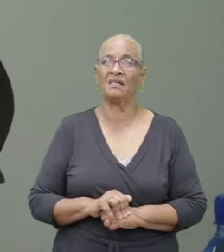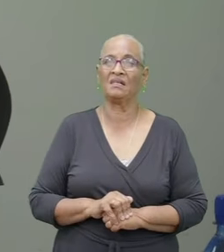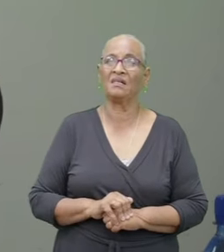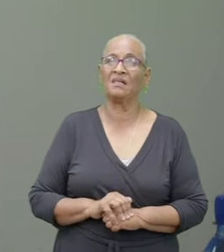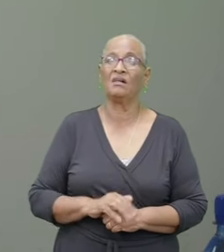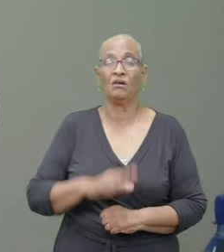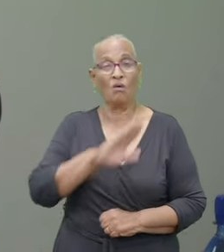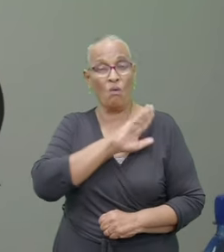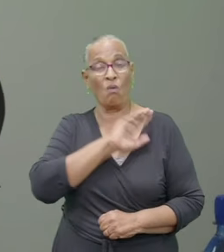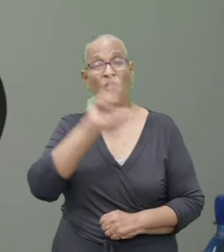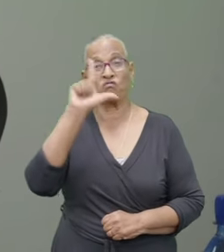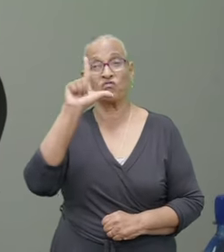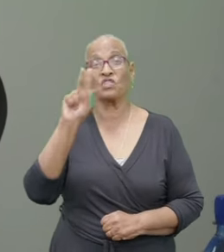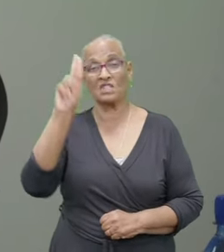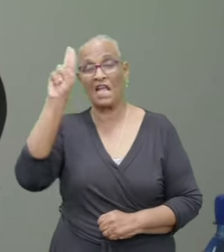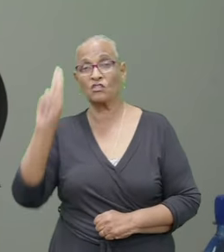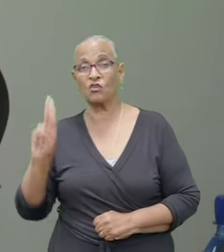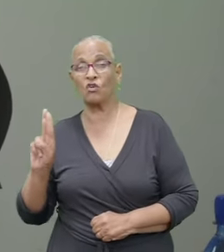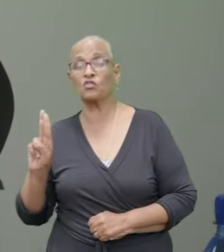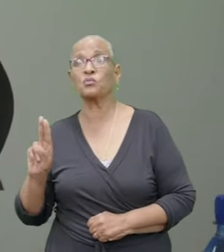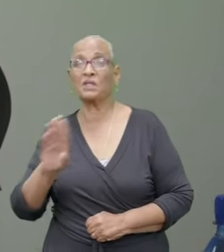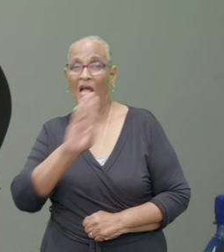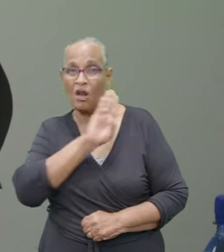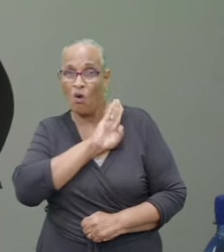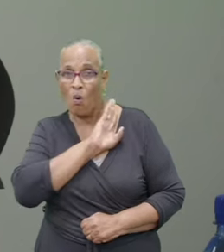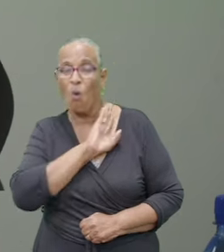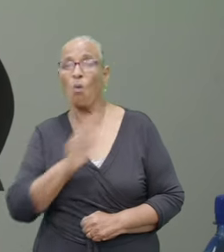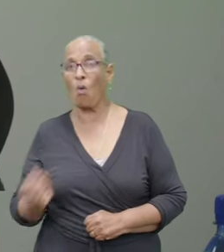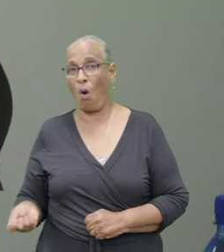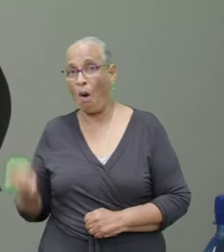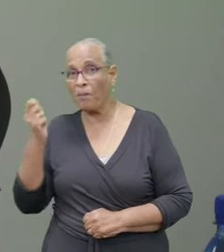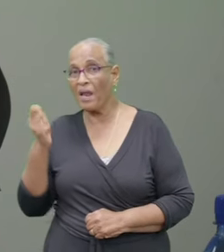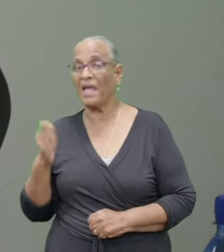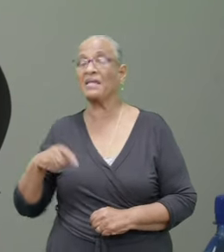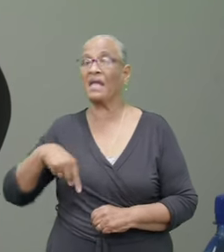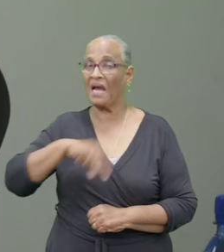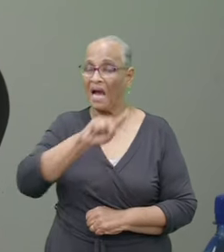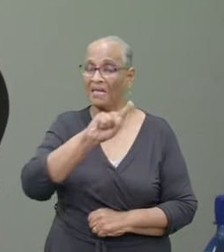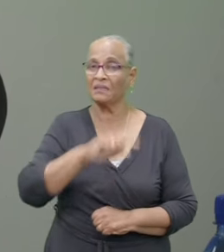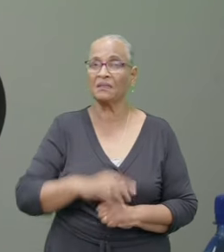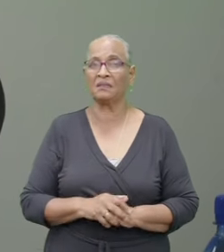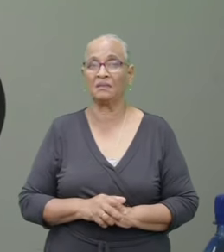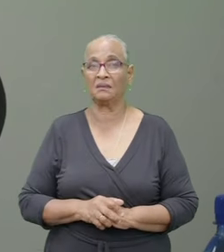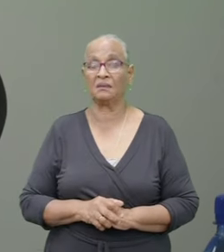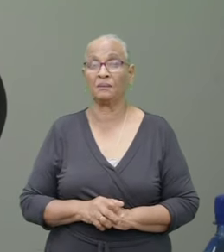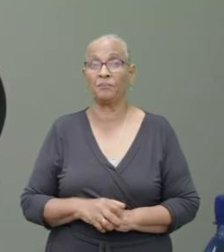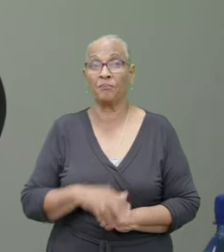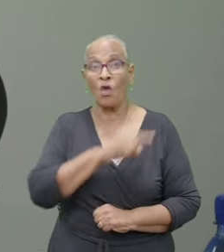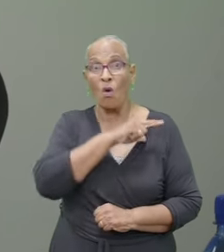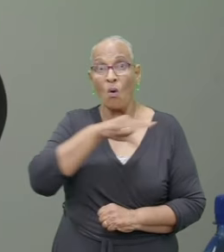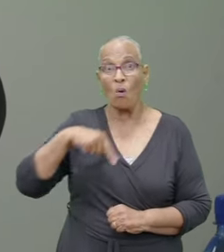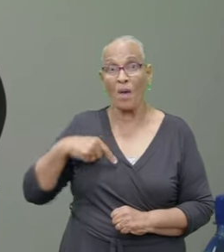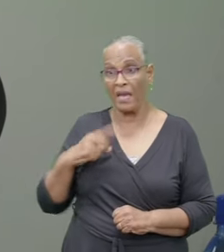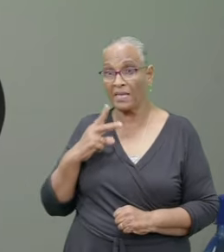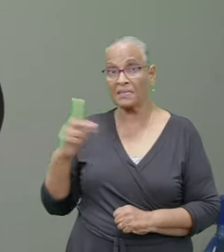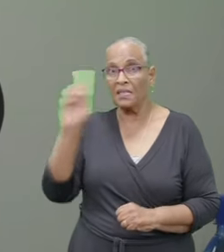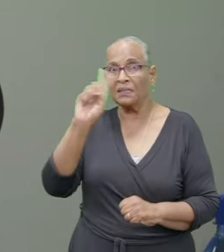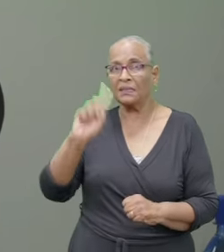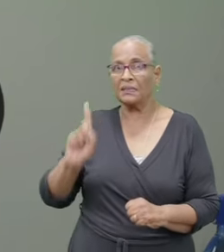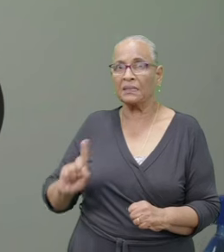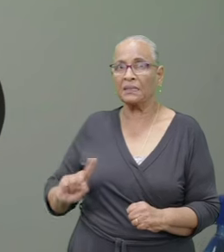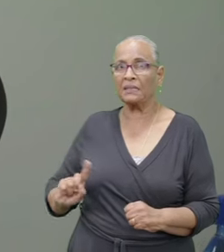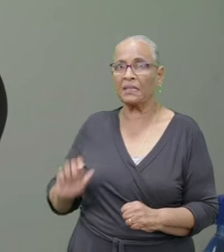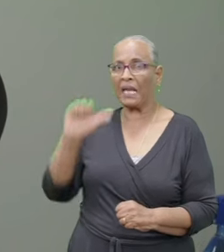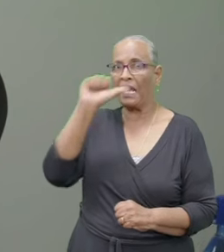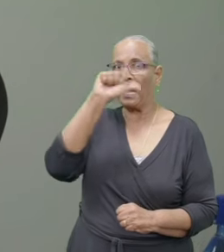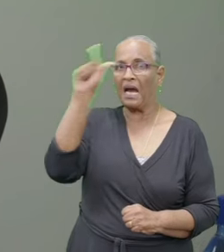Slans gespecialiseerde verpleegkundigen opgeleid. Dus u begrijpt, moment wij met een dreiging op ons zien afkomen,